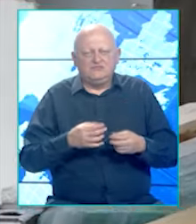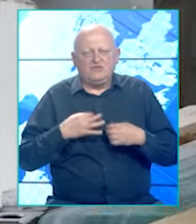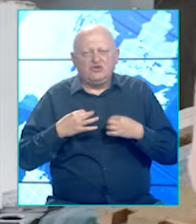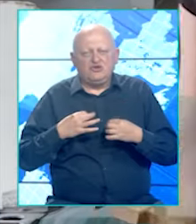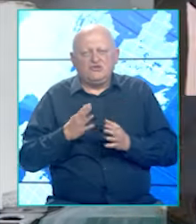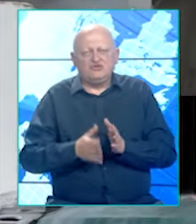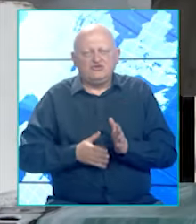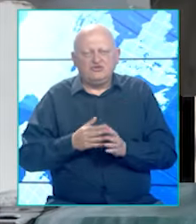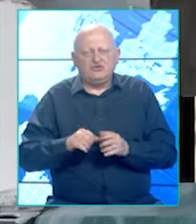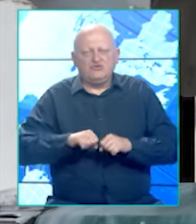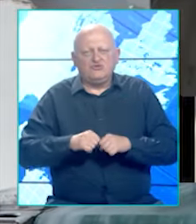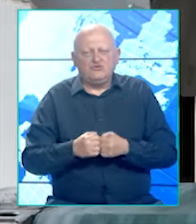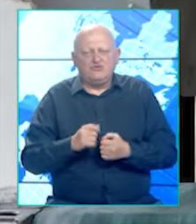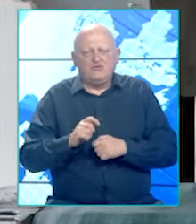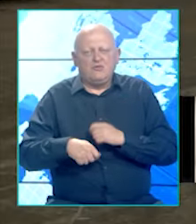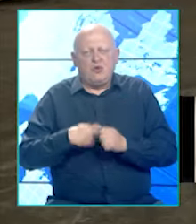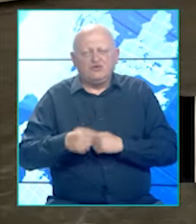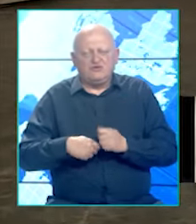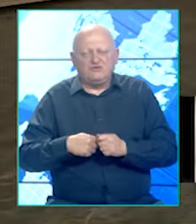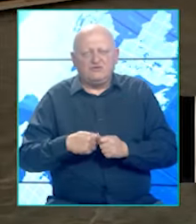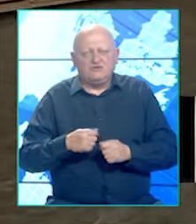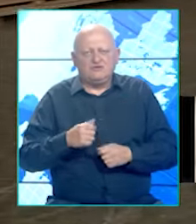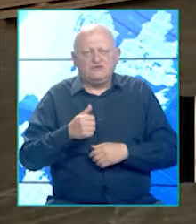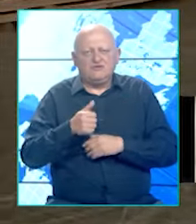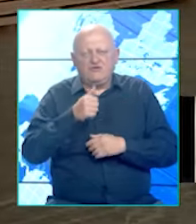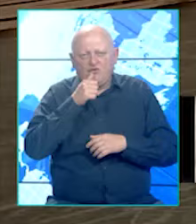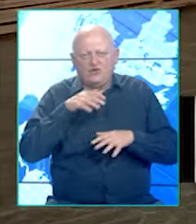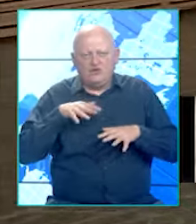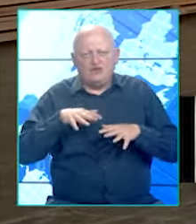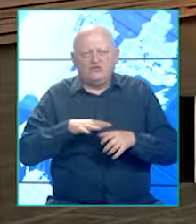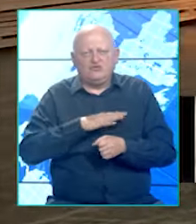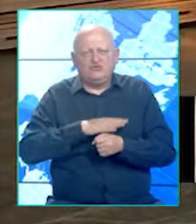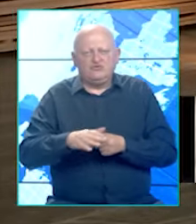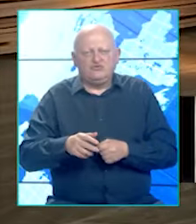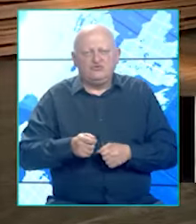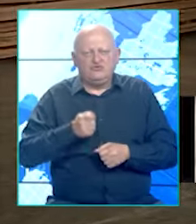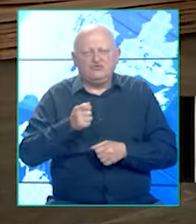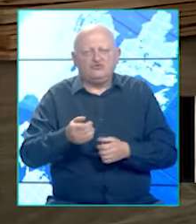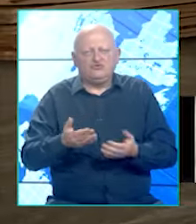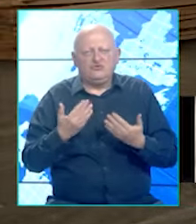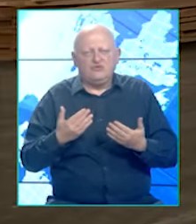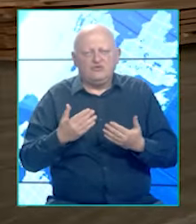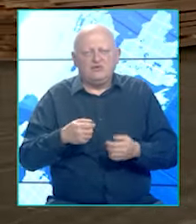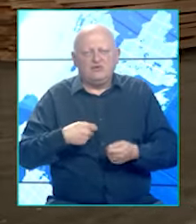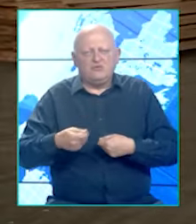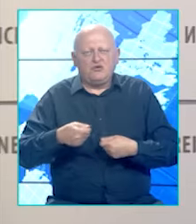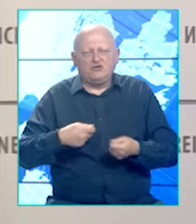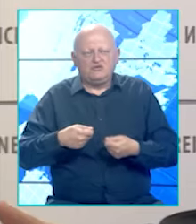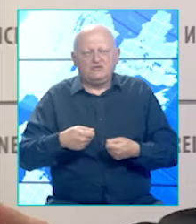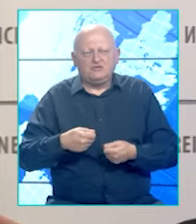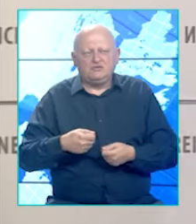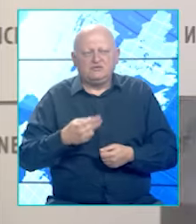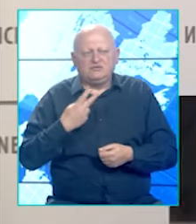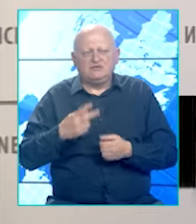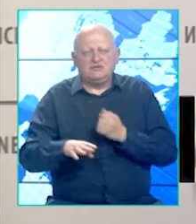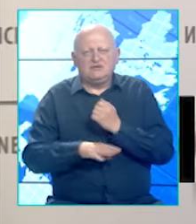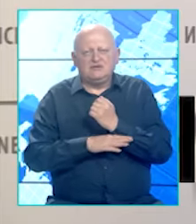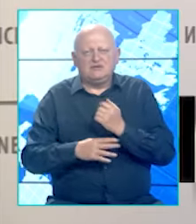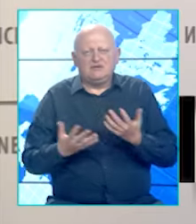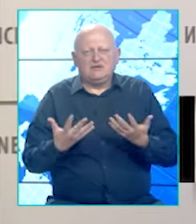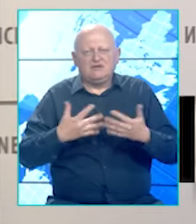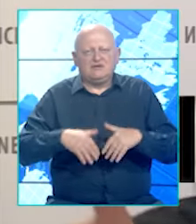roba željeznicom ugroženo je poslovanje. Vodena bujica uništila je uloženo u modernizaciju proizvodnje. Gledajte, drvna industrija